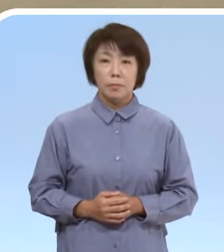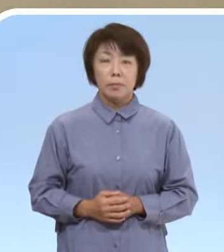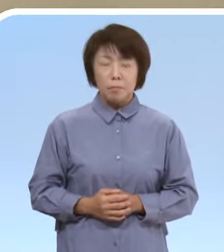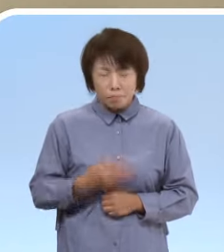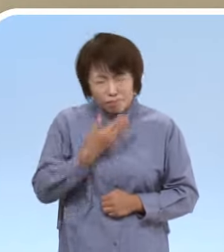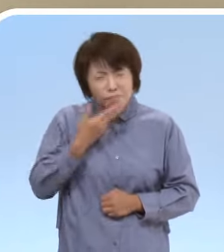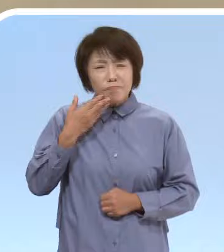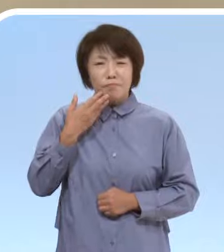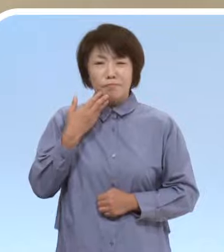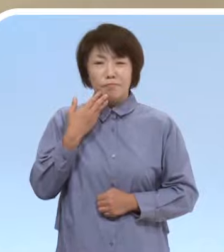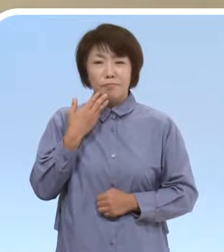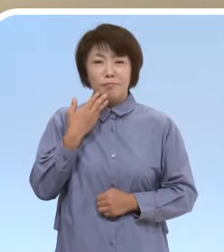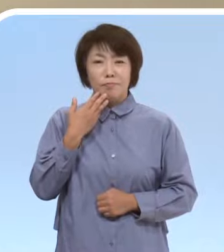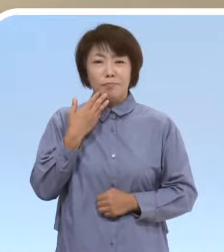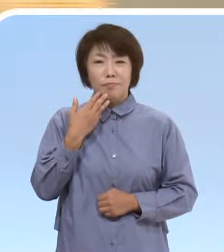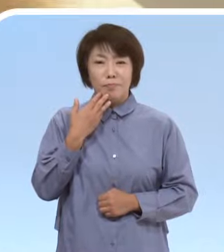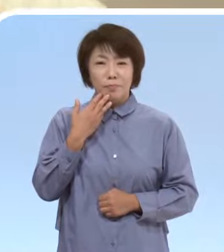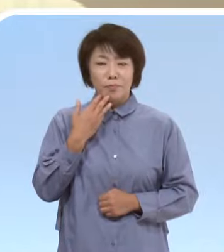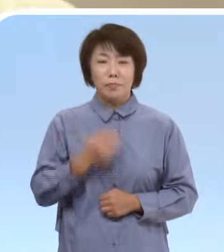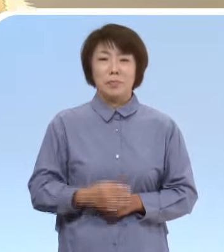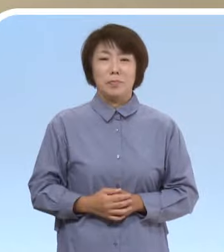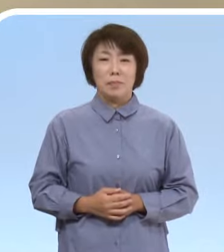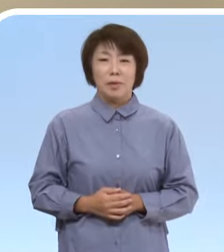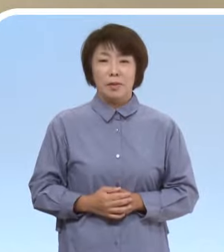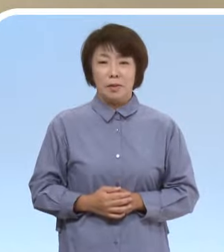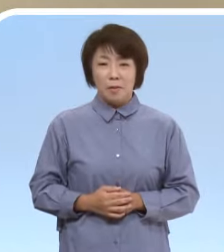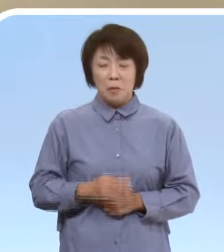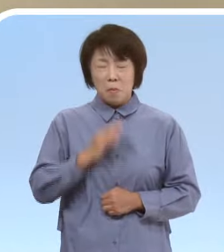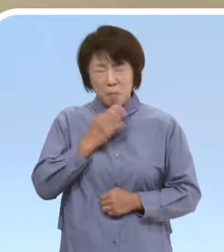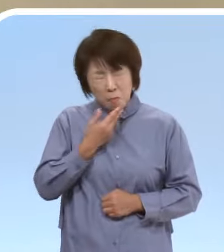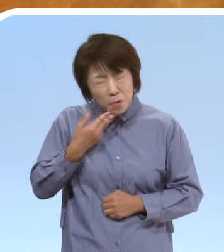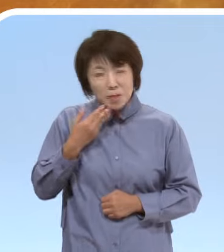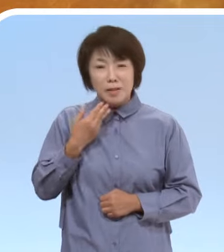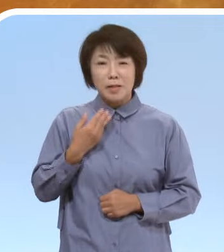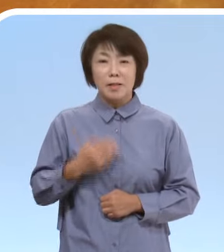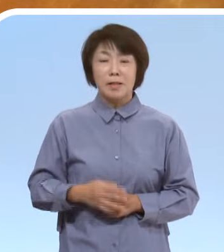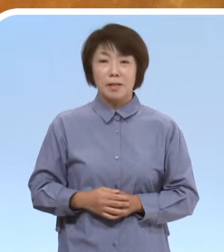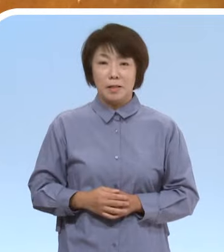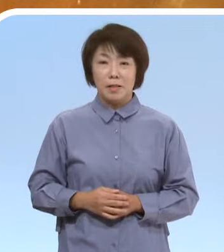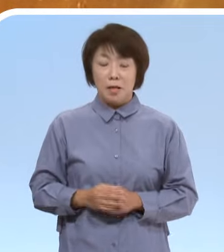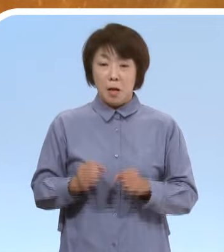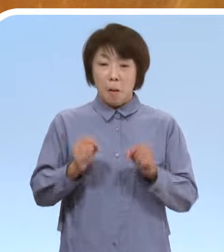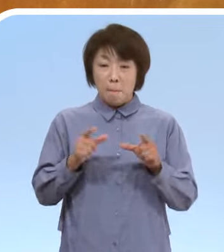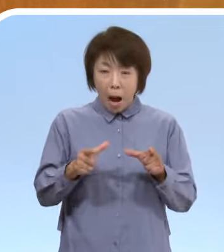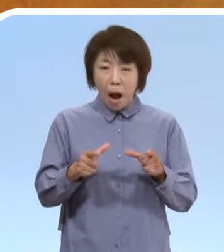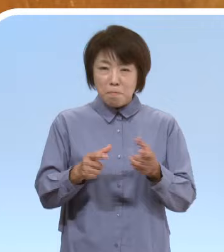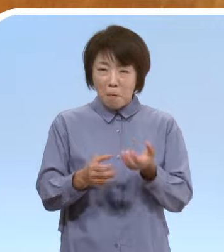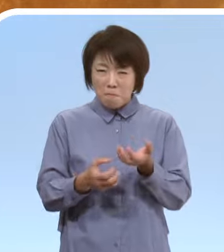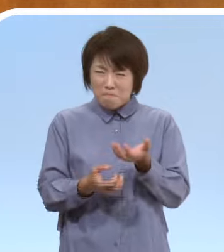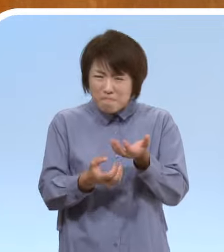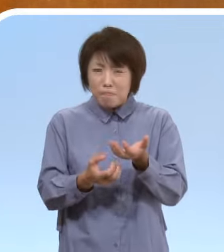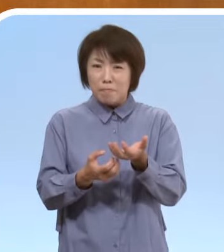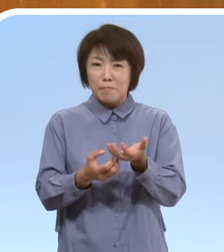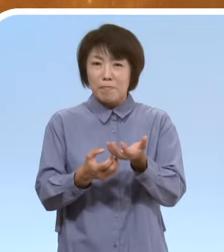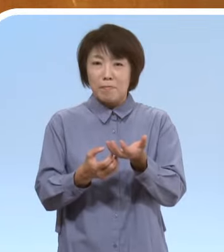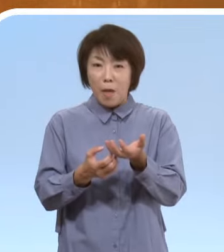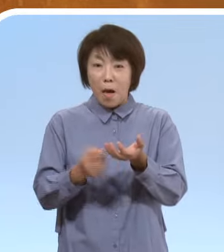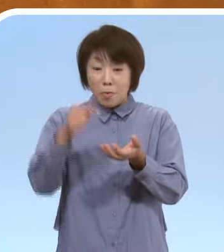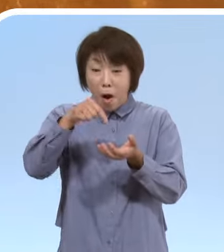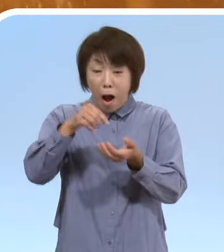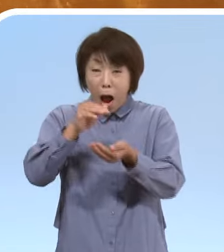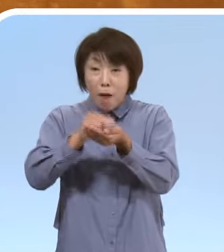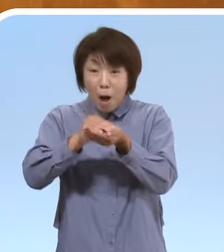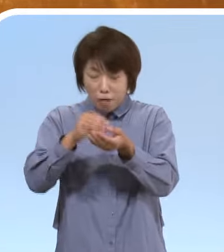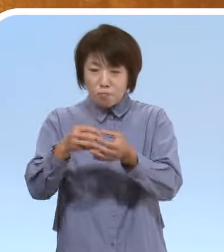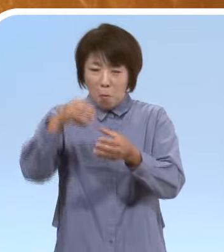わあ、うまい。うん。わあ、うまい。パンまずカリカリに焼かれて、中のハン